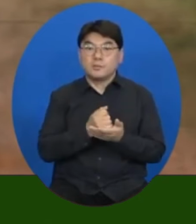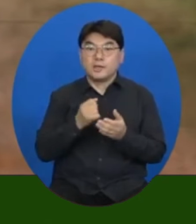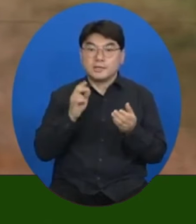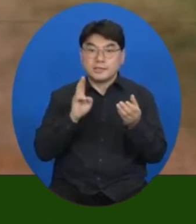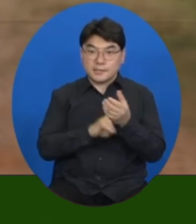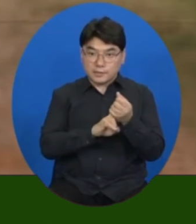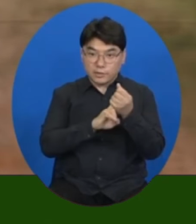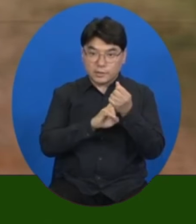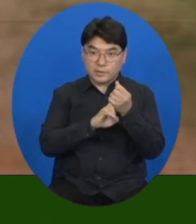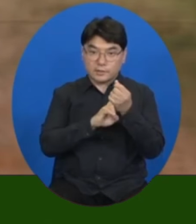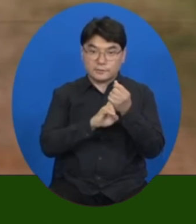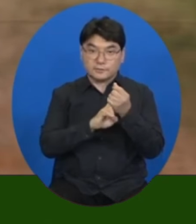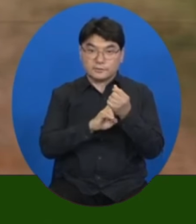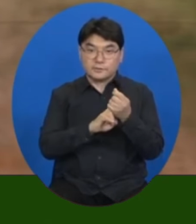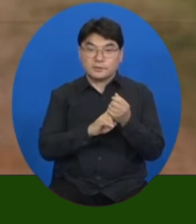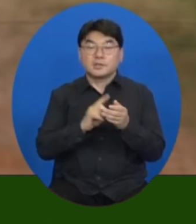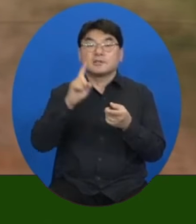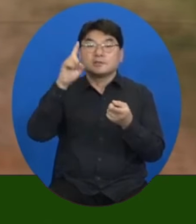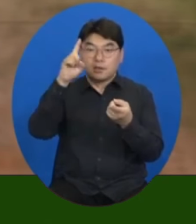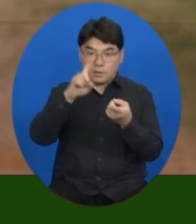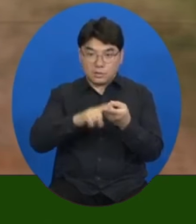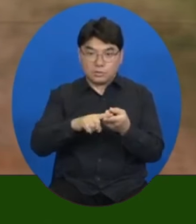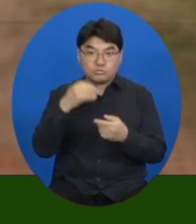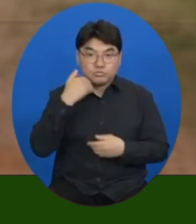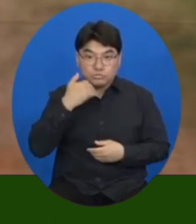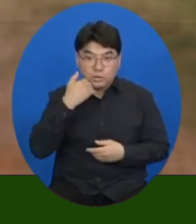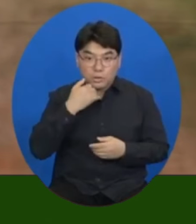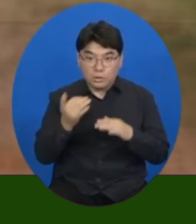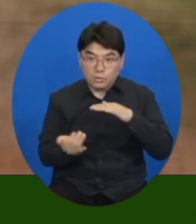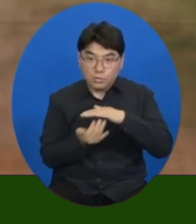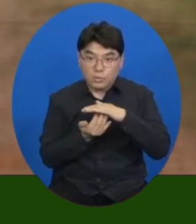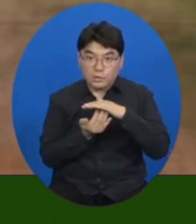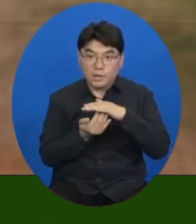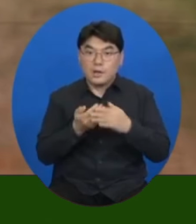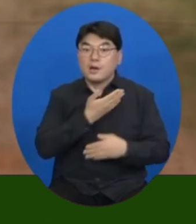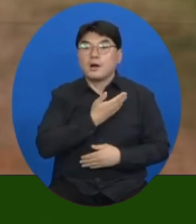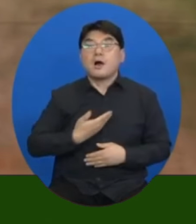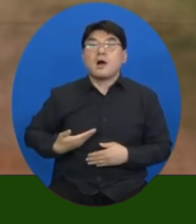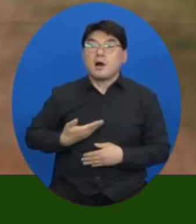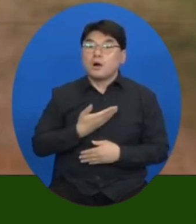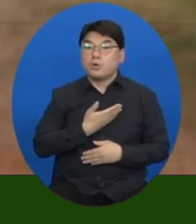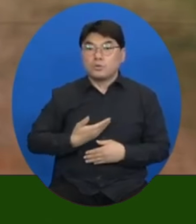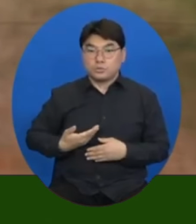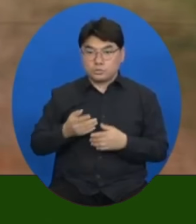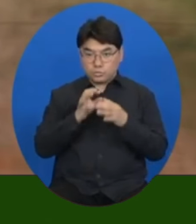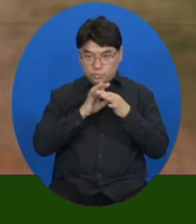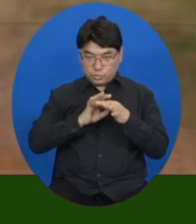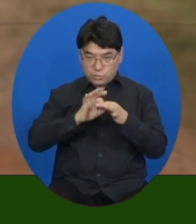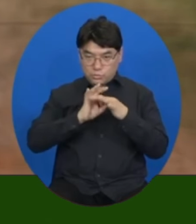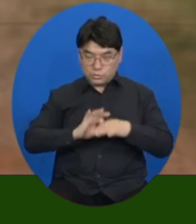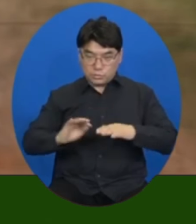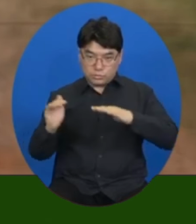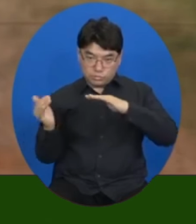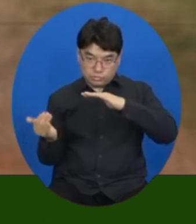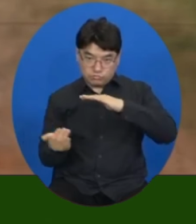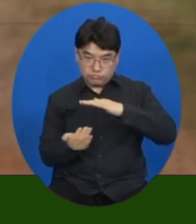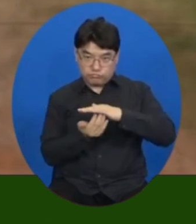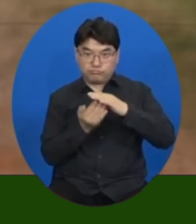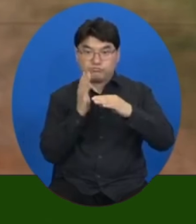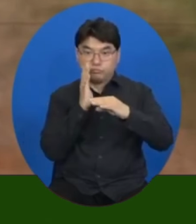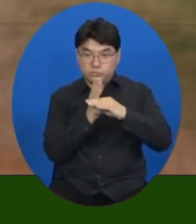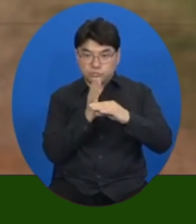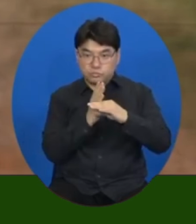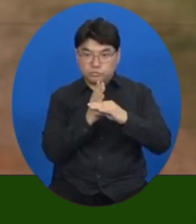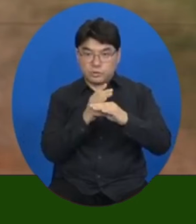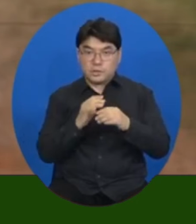던라 적이 지금 그대로 누구에게 벌어주고 있어요 사도들을 통해서 이루어주고 있어요 예수님은 죽으신게 아니고 부활하셔서